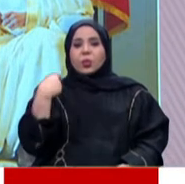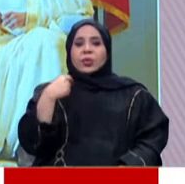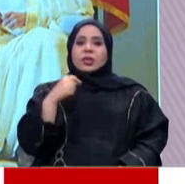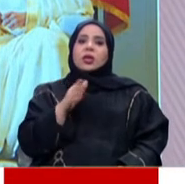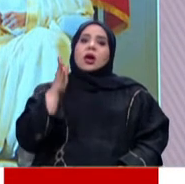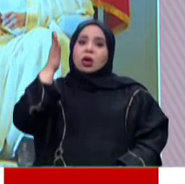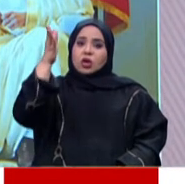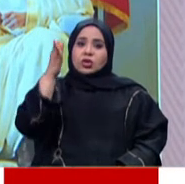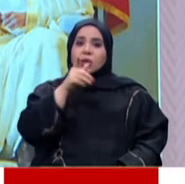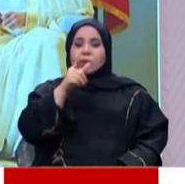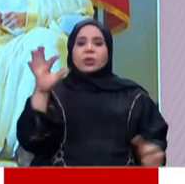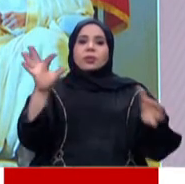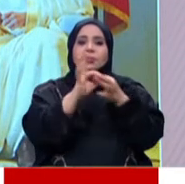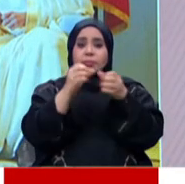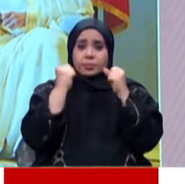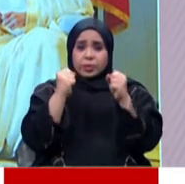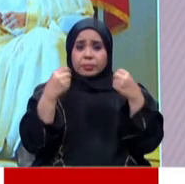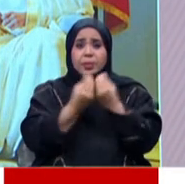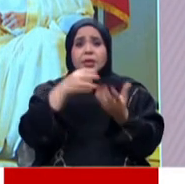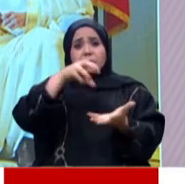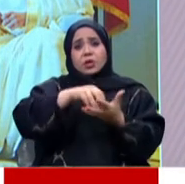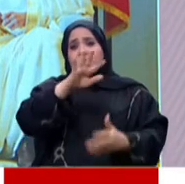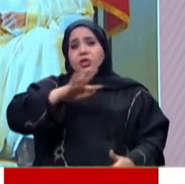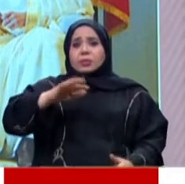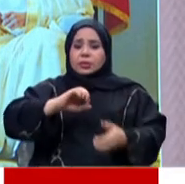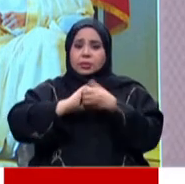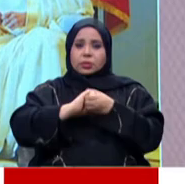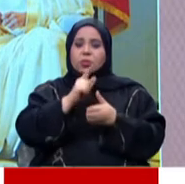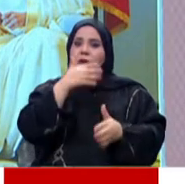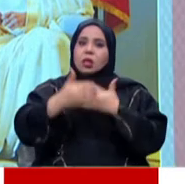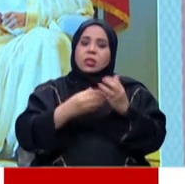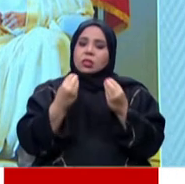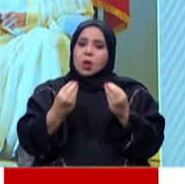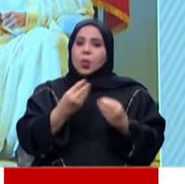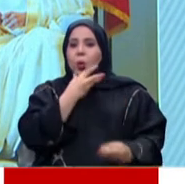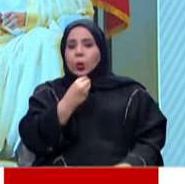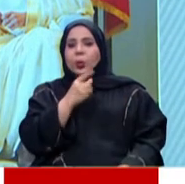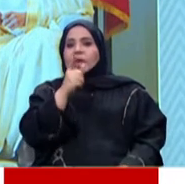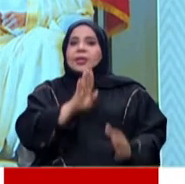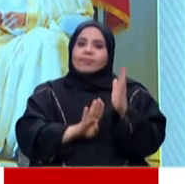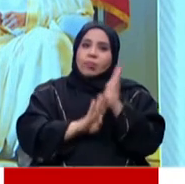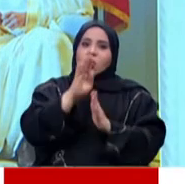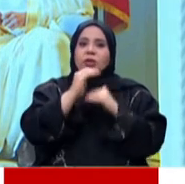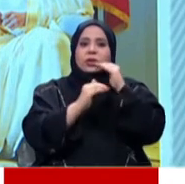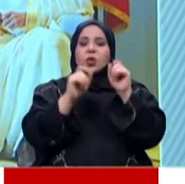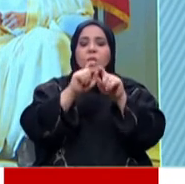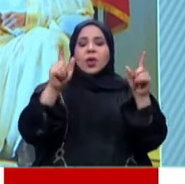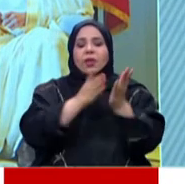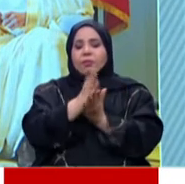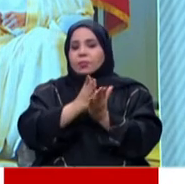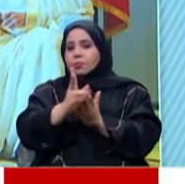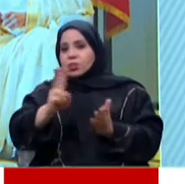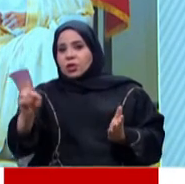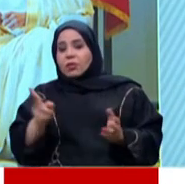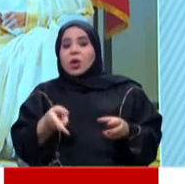سعادة وزير الخارجية بما يربط البلدين والشعبين الصديقين من علاقات طيبة تشهد باستمرار تطورا ونماء في